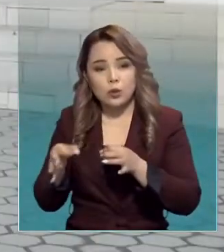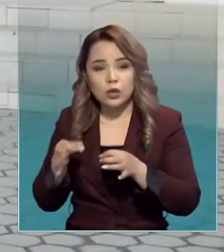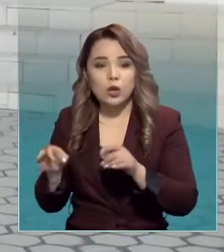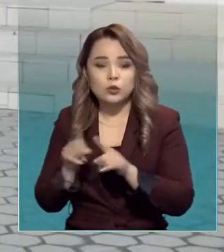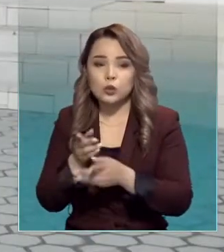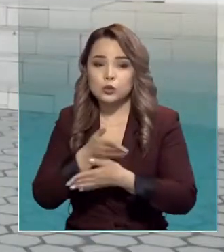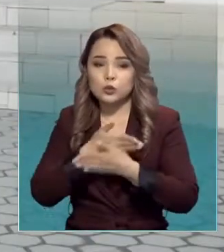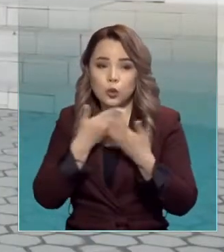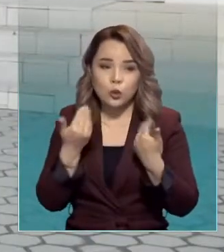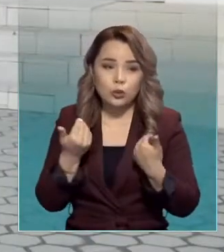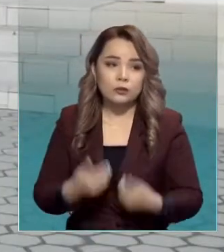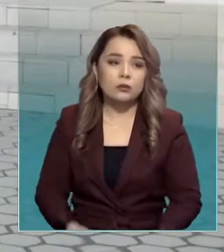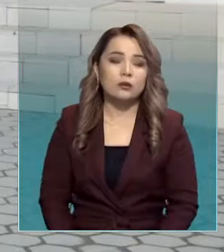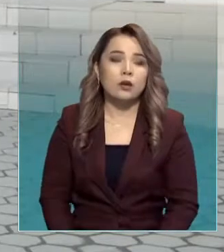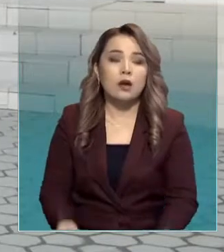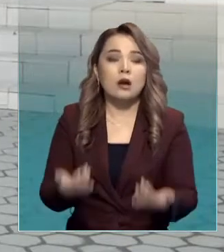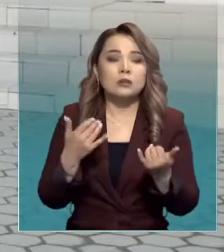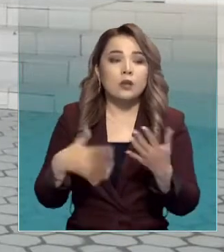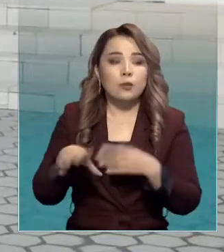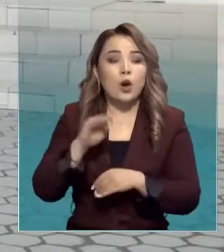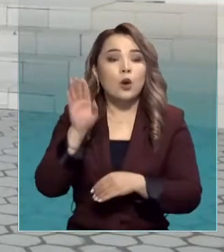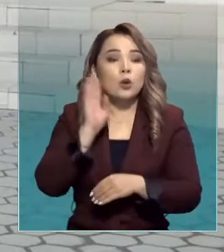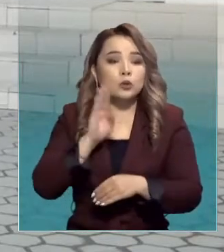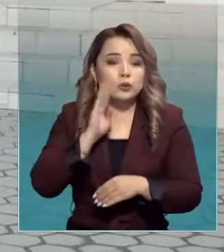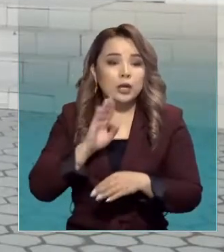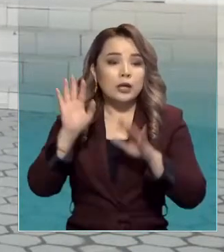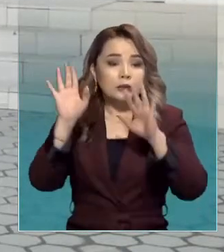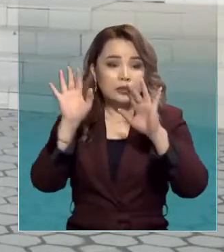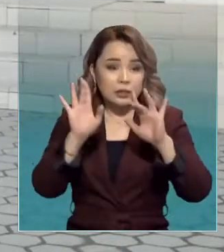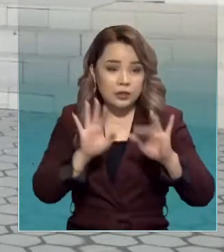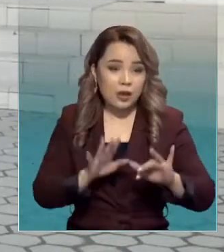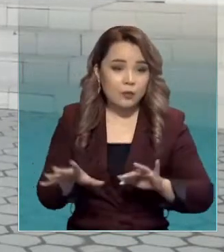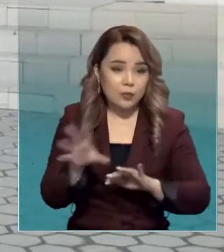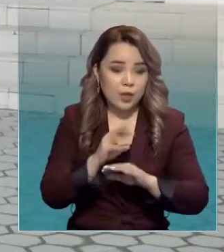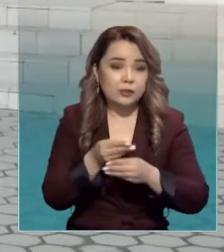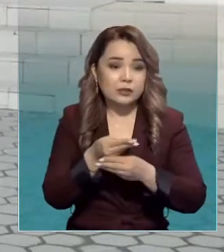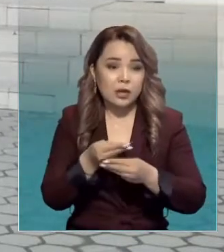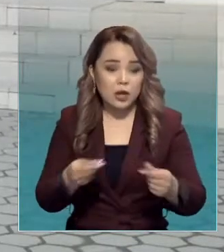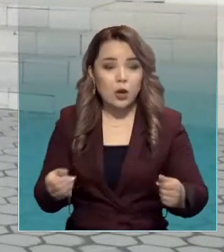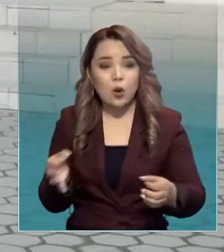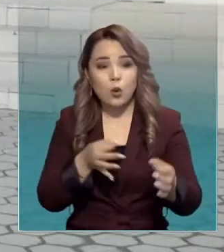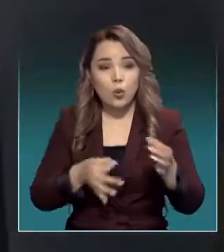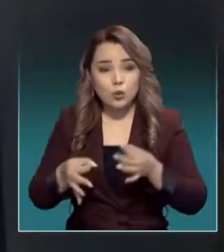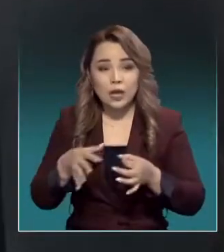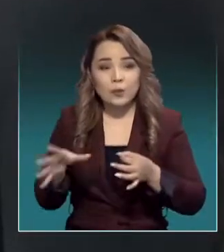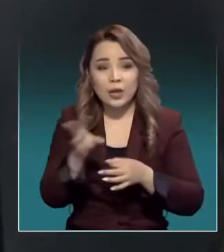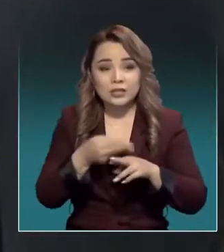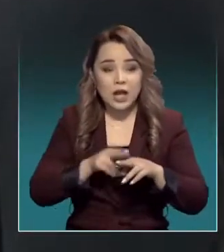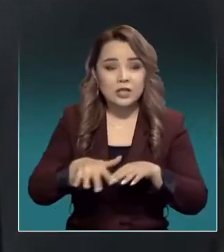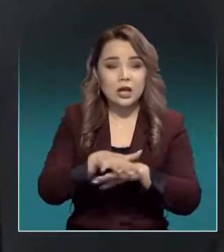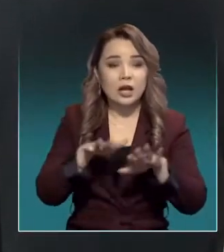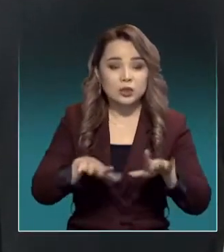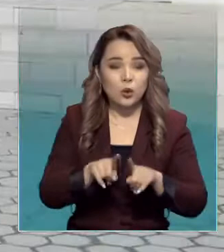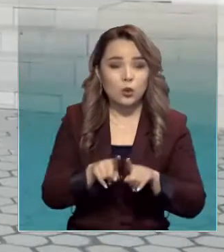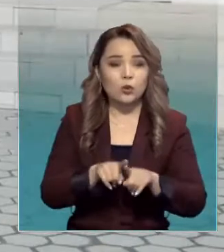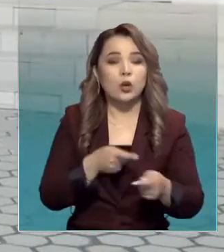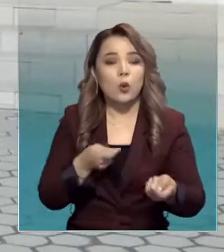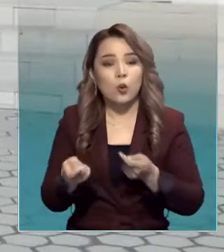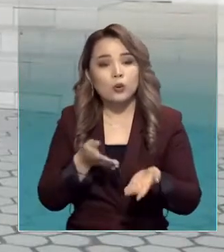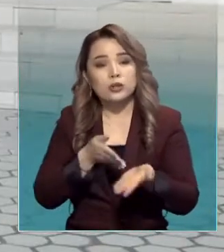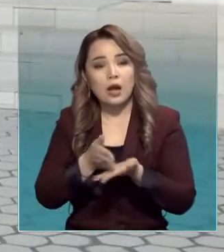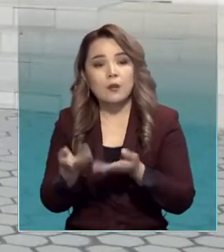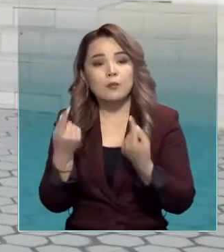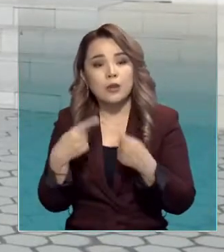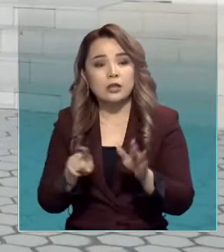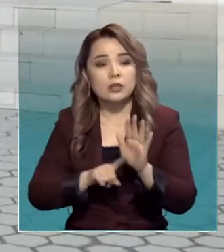Бүкіл қардан судың бәрі қар еріді ғой. Енді қазір өзендердің қозғалысы басталды. Егер де бір авариялық құтқару жұмыстар